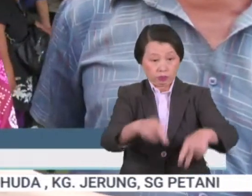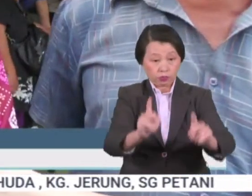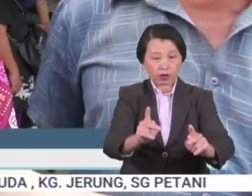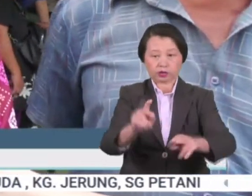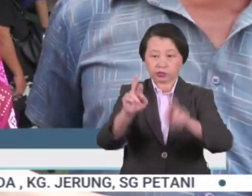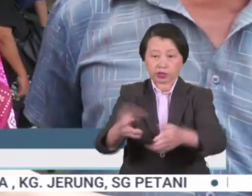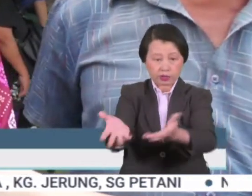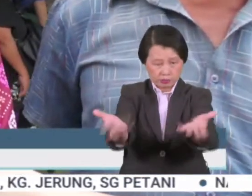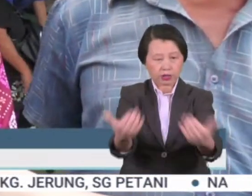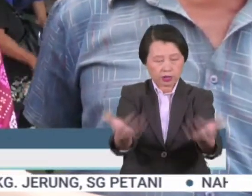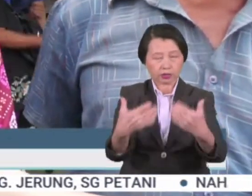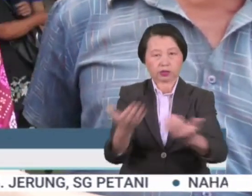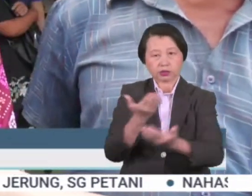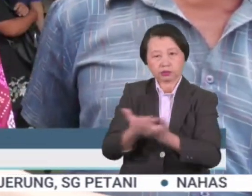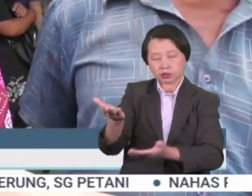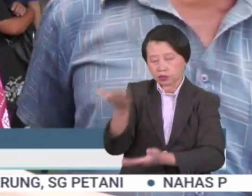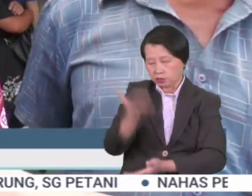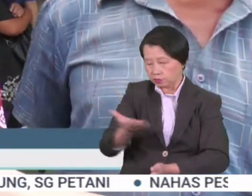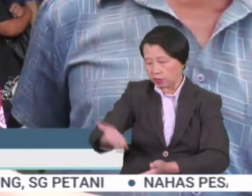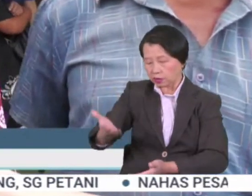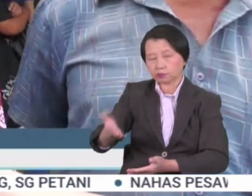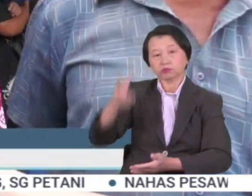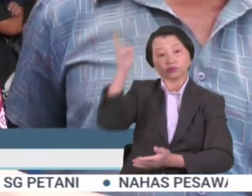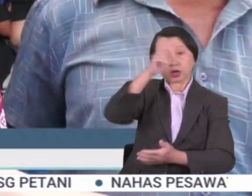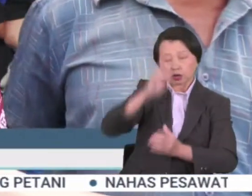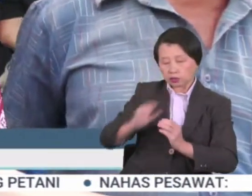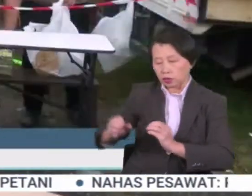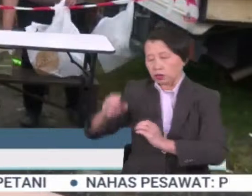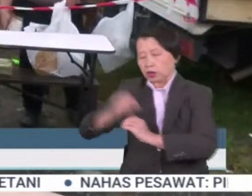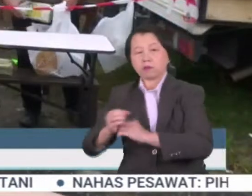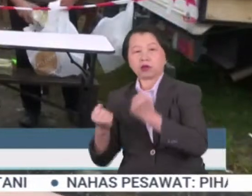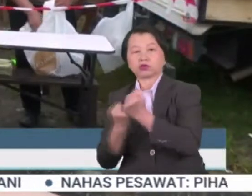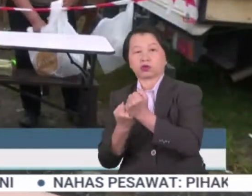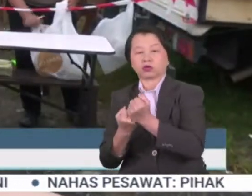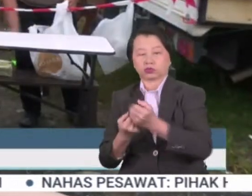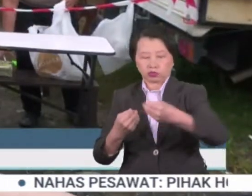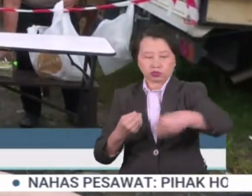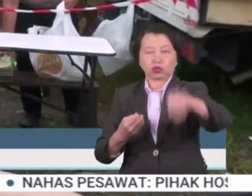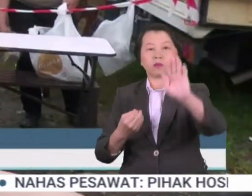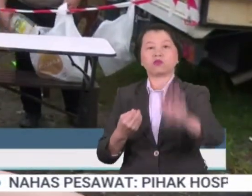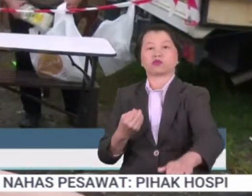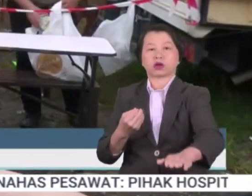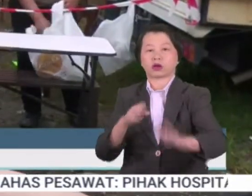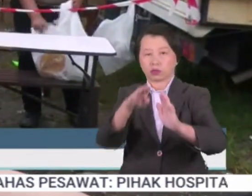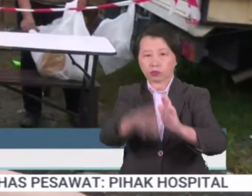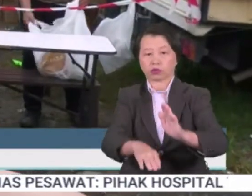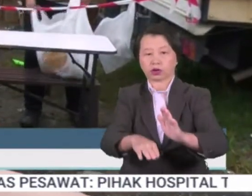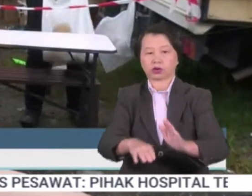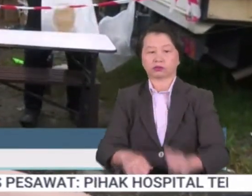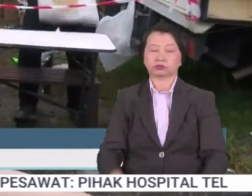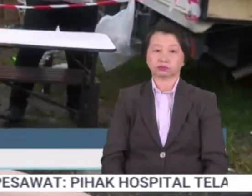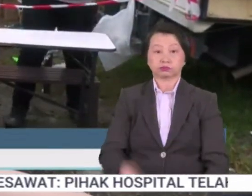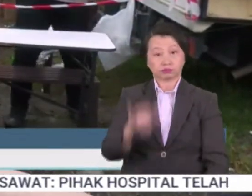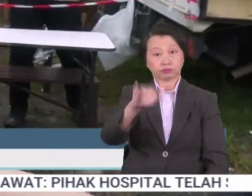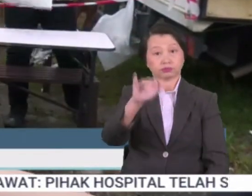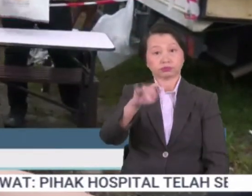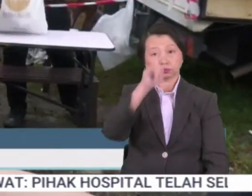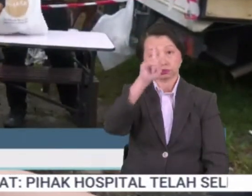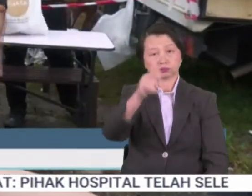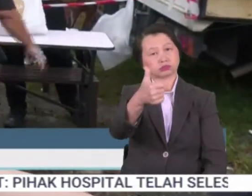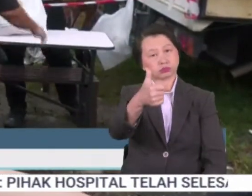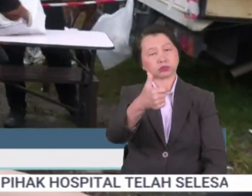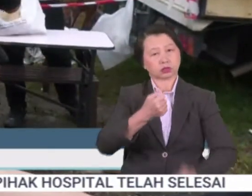turun dan membeli barangan yang disubsidi oleh kerajaanat harga murah lepas memang